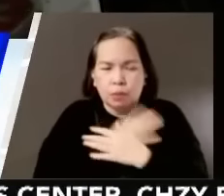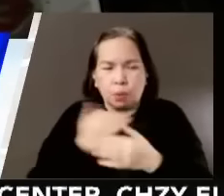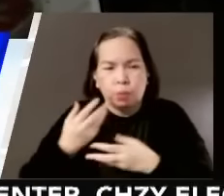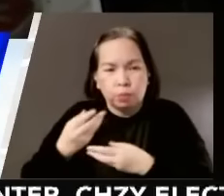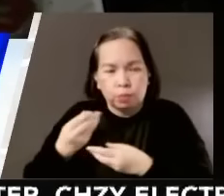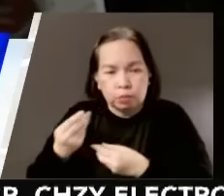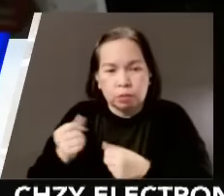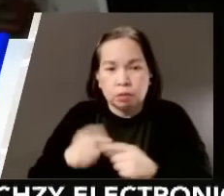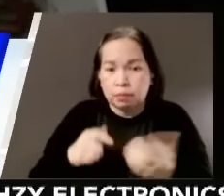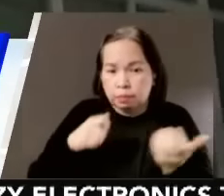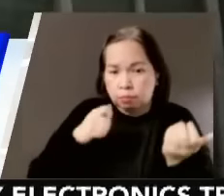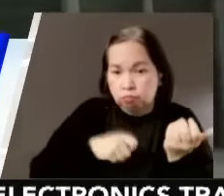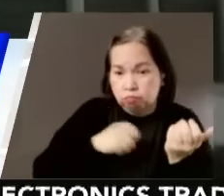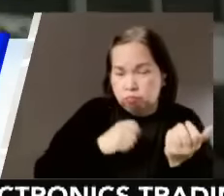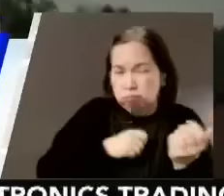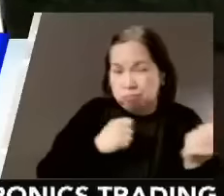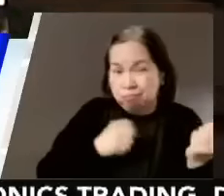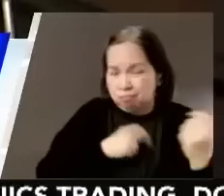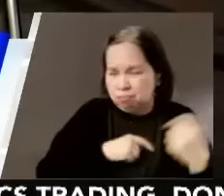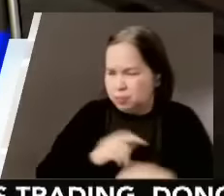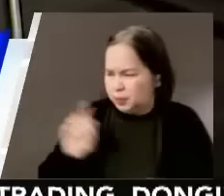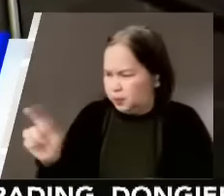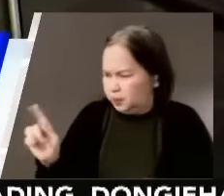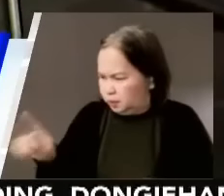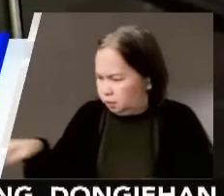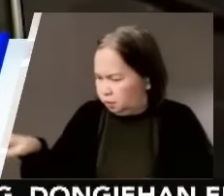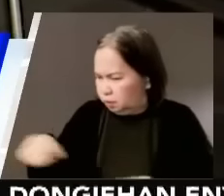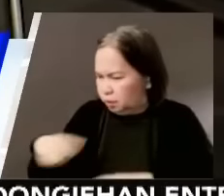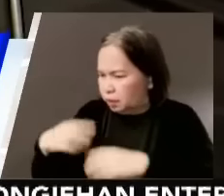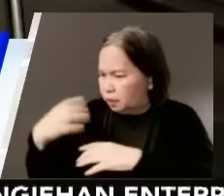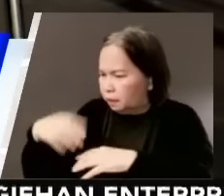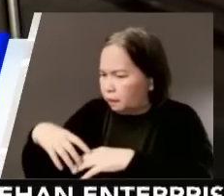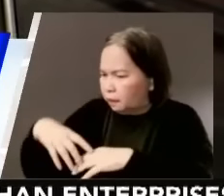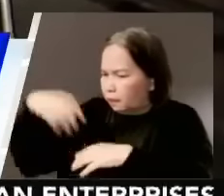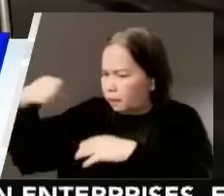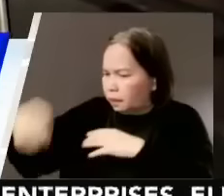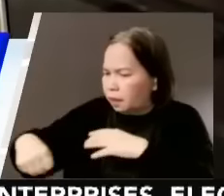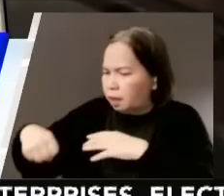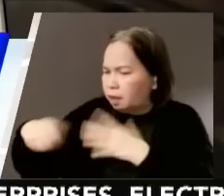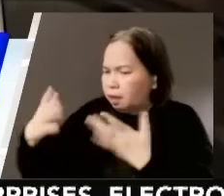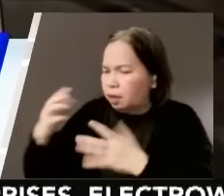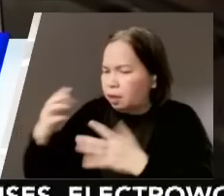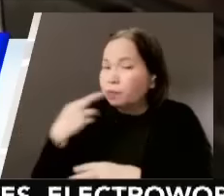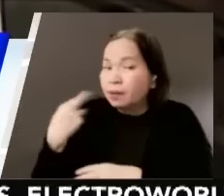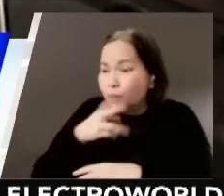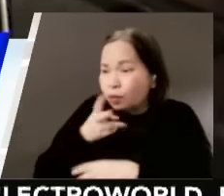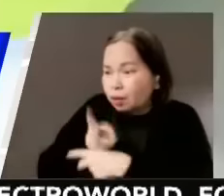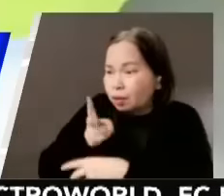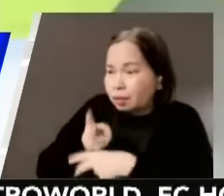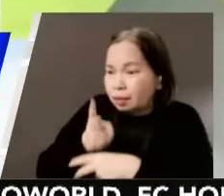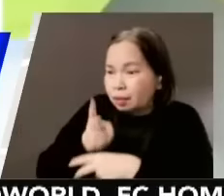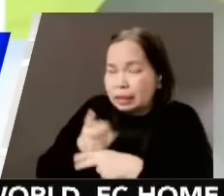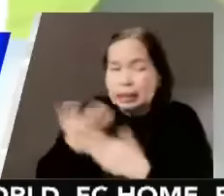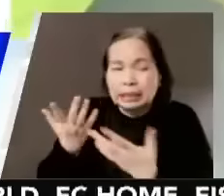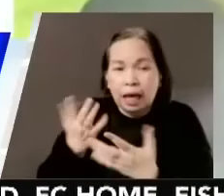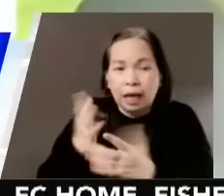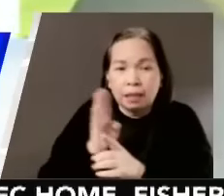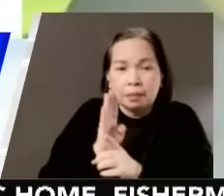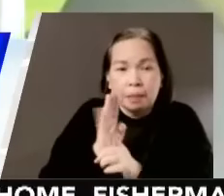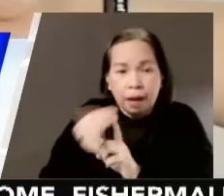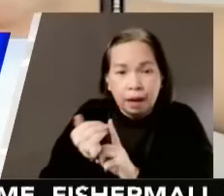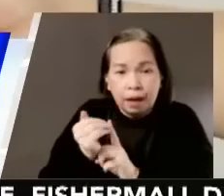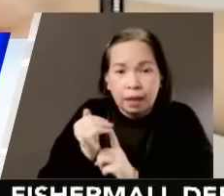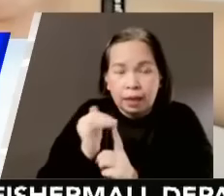ang biktima na natutulog sa tapat ng restaurant na kanyang binabantayan sa Barangay Central, Quezon City. Nagalit ang